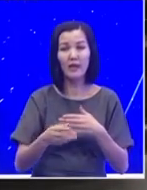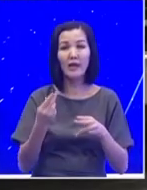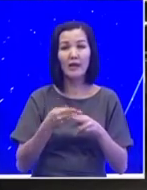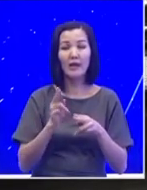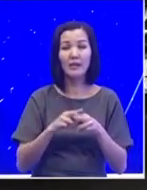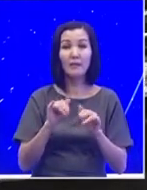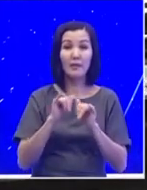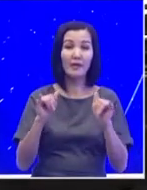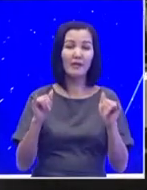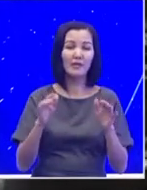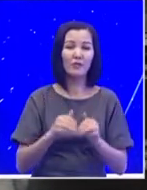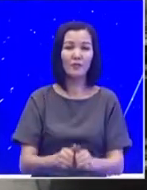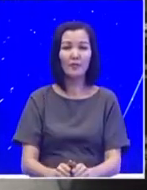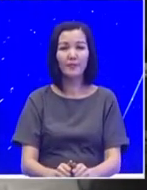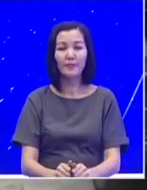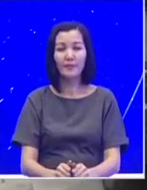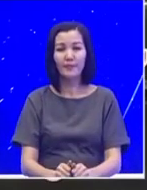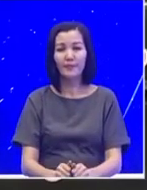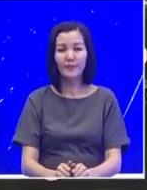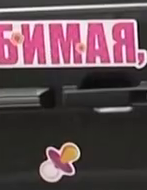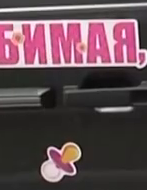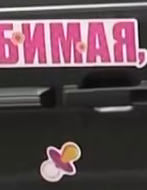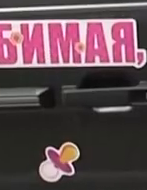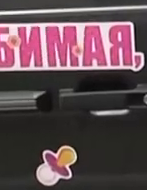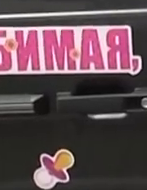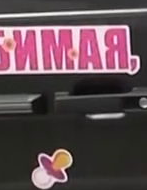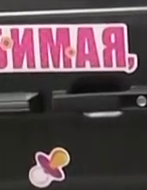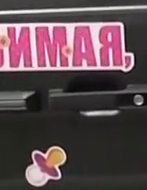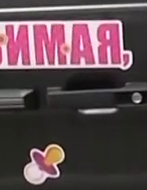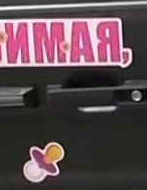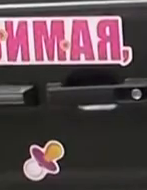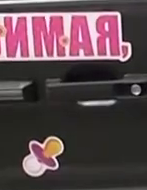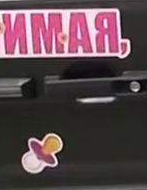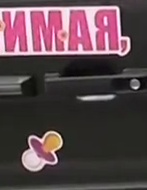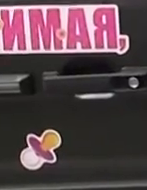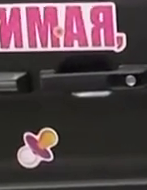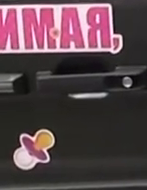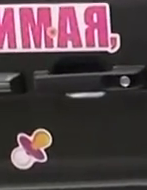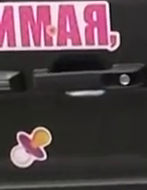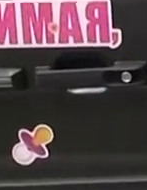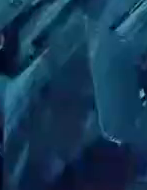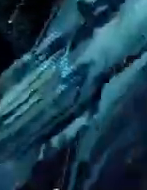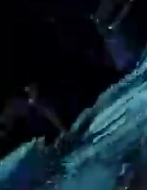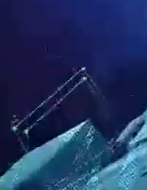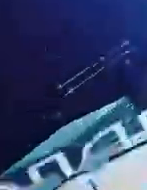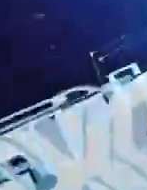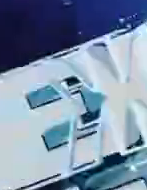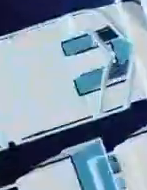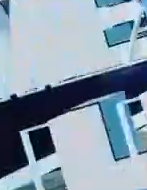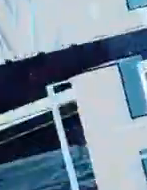значит, мы растем. Гульмира Тимиргалиева, Ельдана Серикбайкозы, Абылай Кутукбай, телеканал ЖТСУ, Талдыкурган.